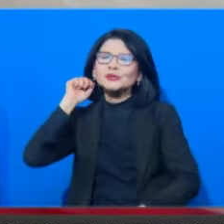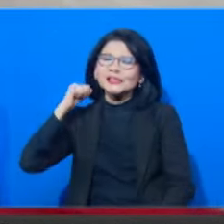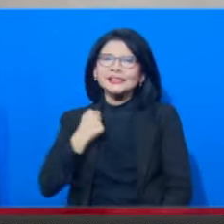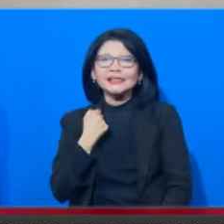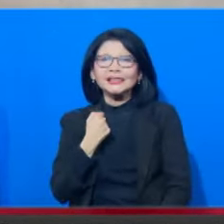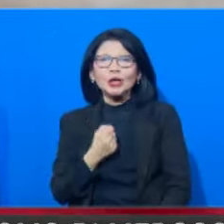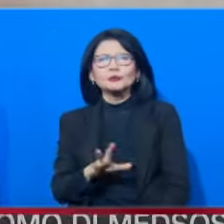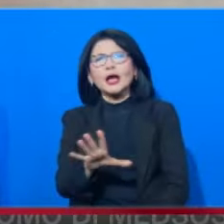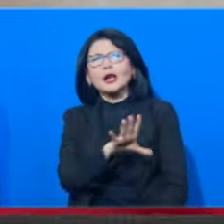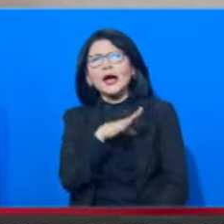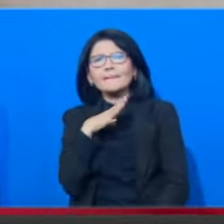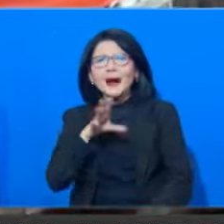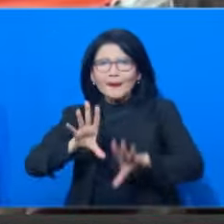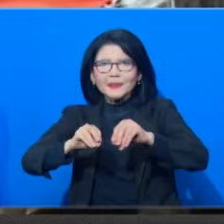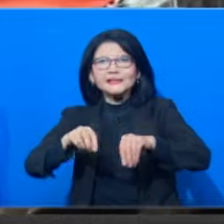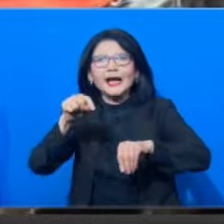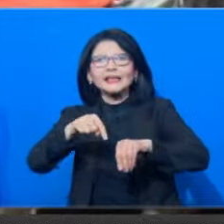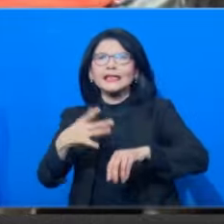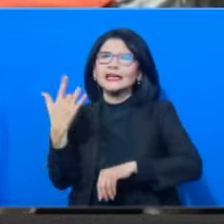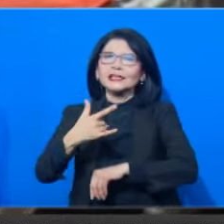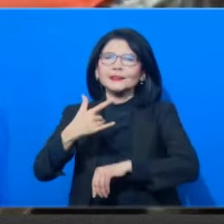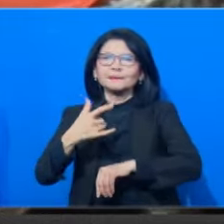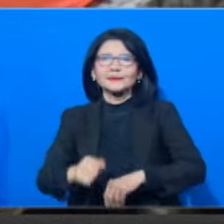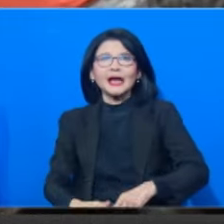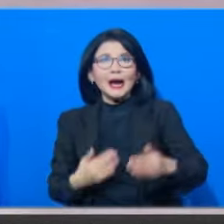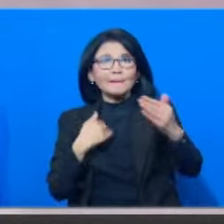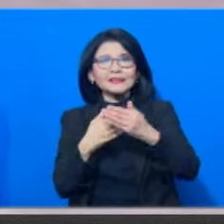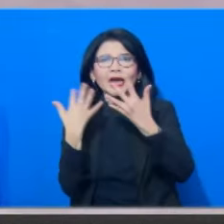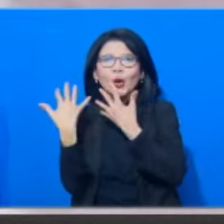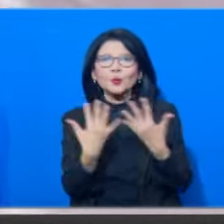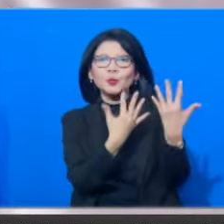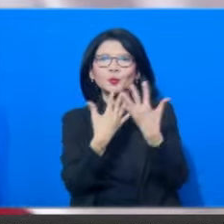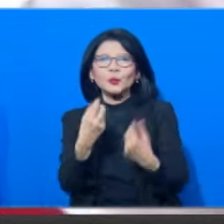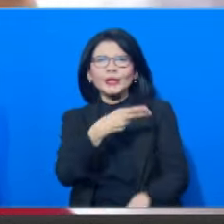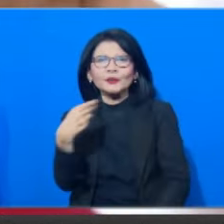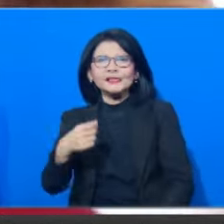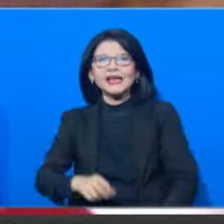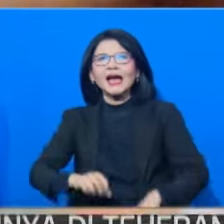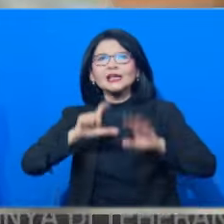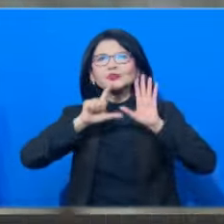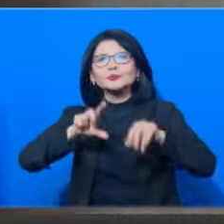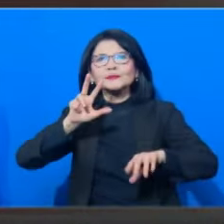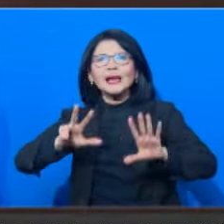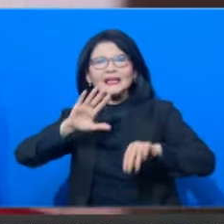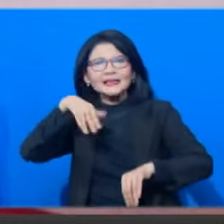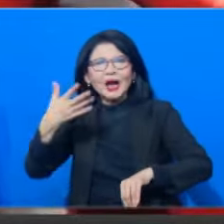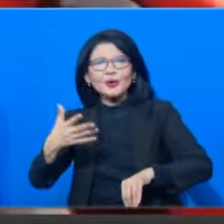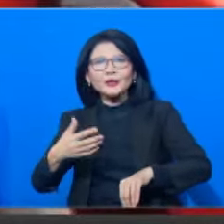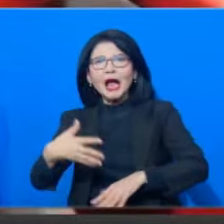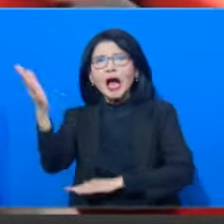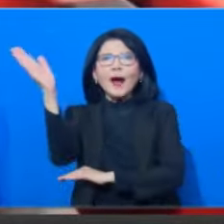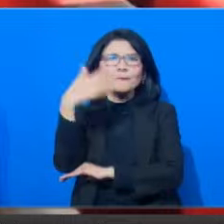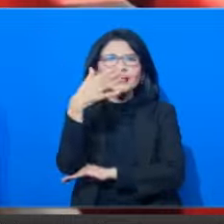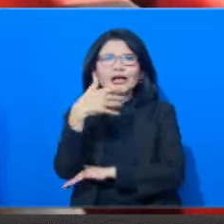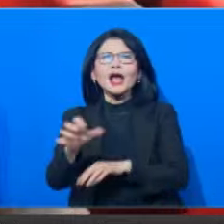selama puluhan tahun ini masih bertahan. Bahkan, jelang HUT kemerdekaan Republik Indonesia yang ke-79, pesanan bendera maupun